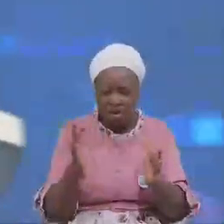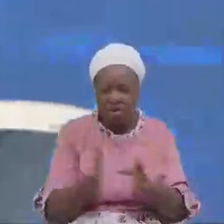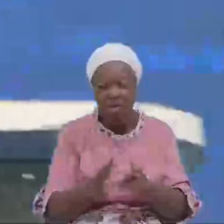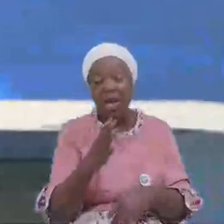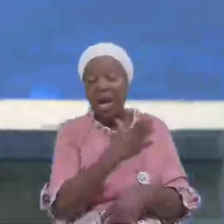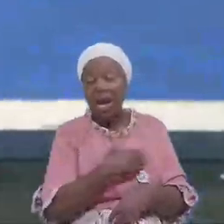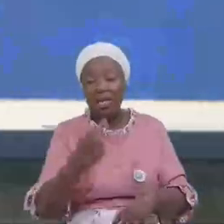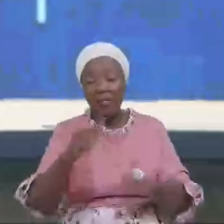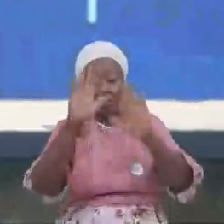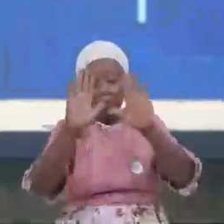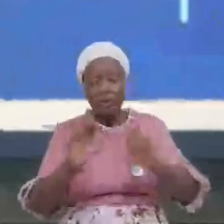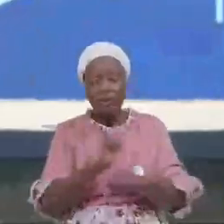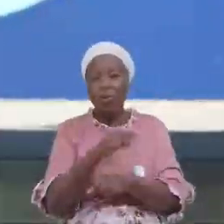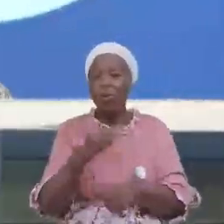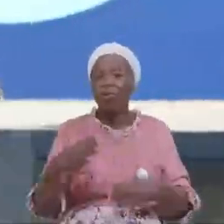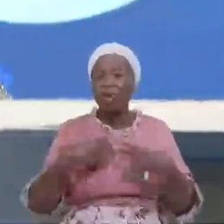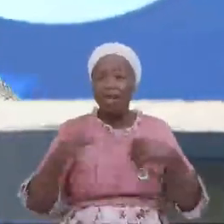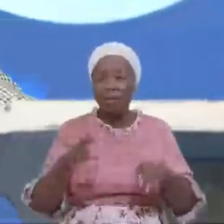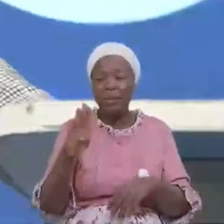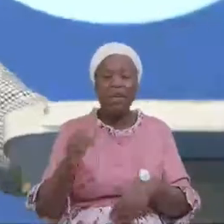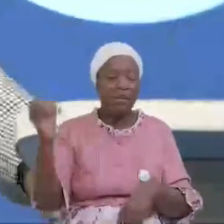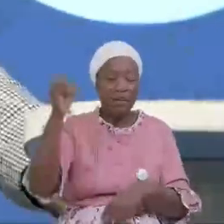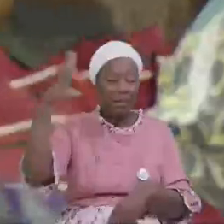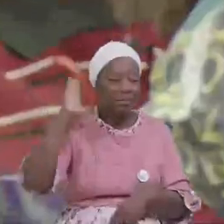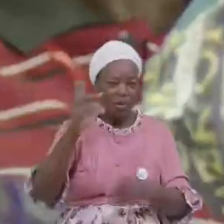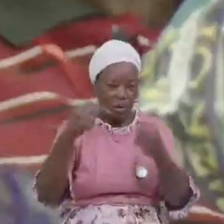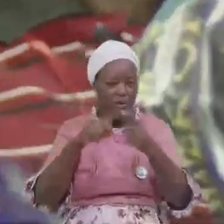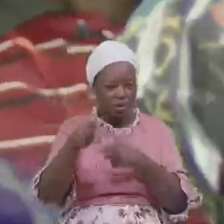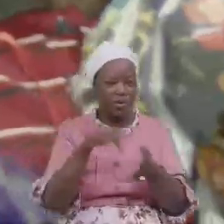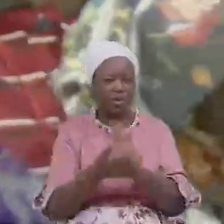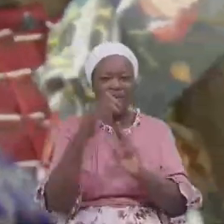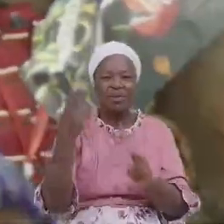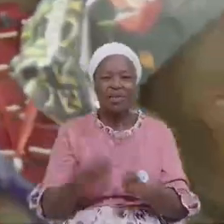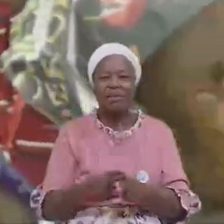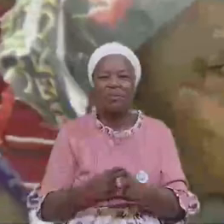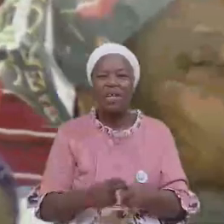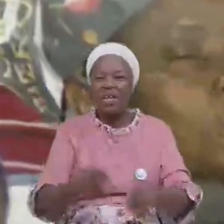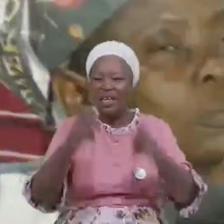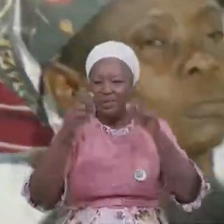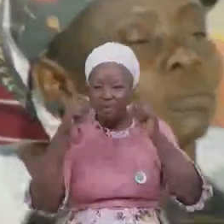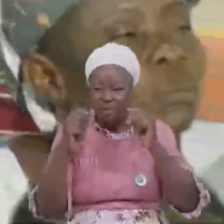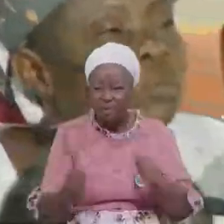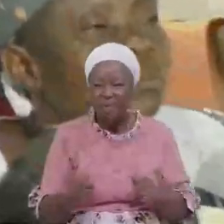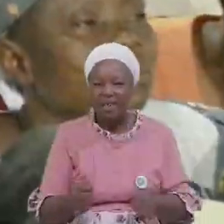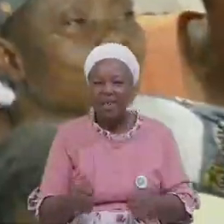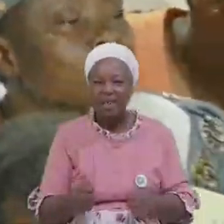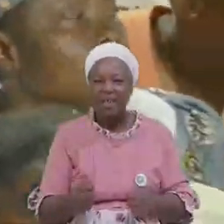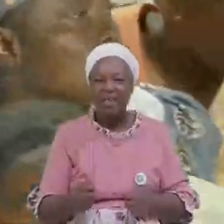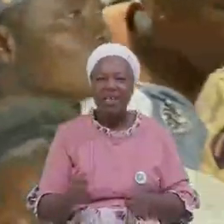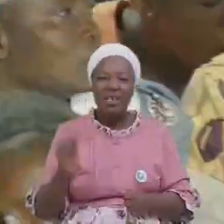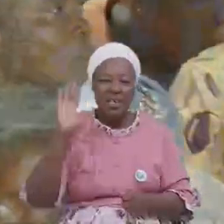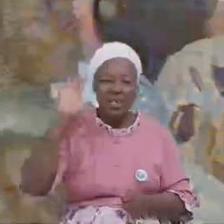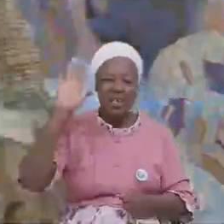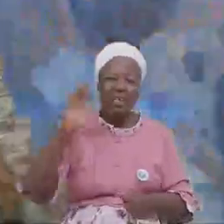le miracle de guérison, par sa grâce, te parviendra. Immédiatement, au même